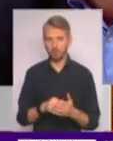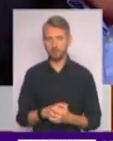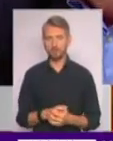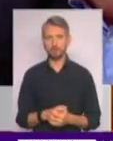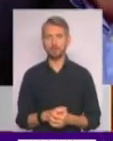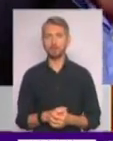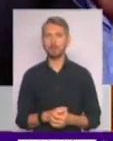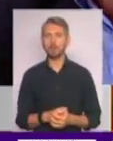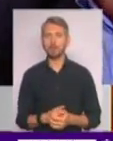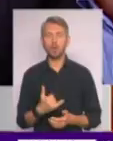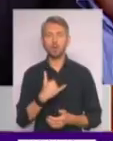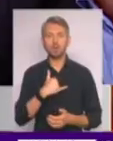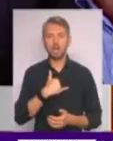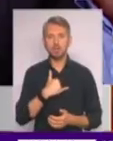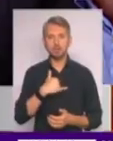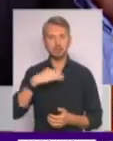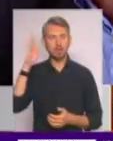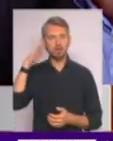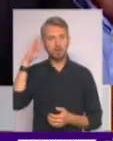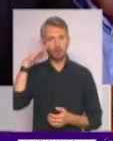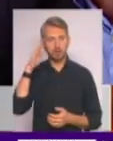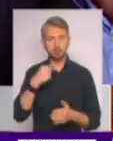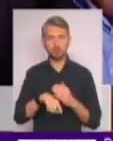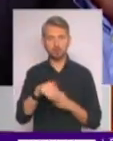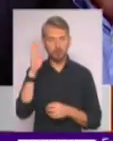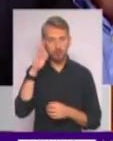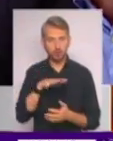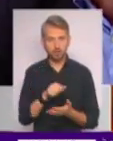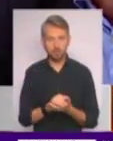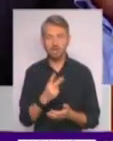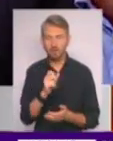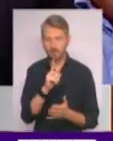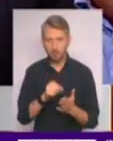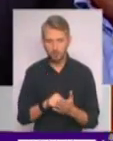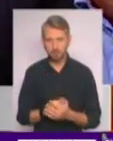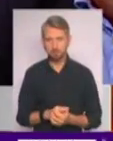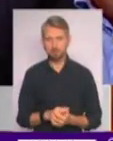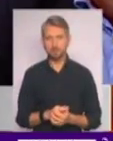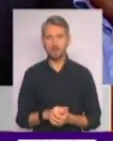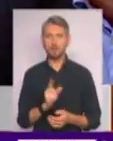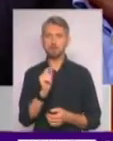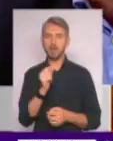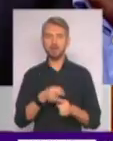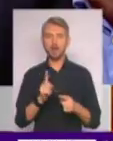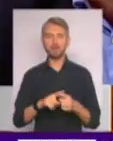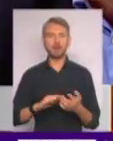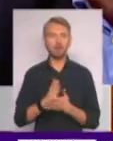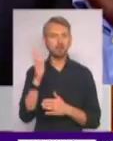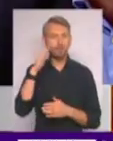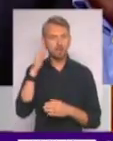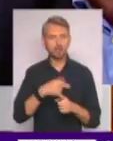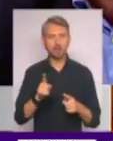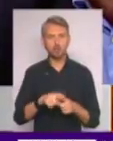нас вода, поскольку водой занимаюсь, у меня 2 вопроса. Первое, это качество воды,